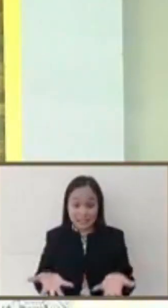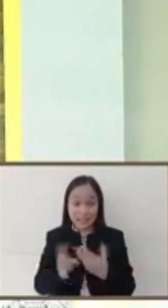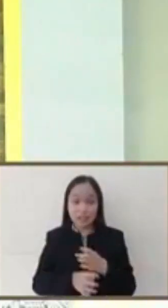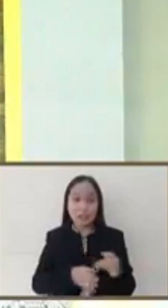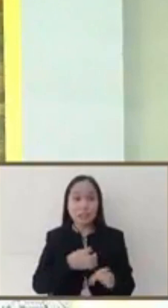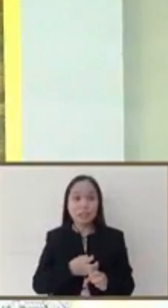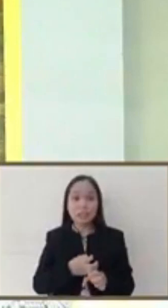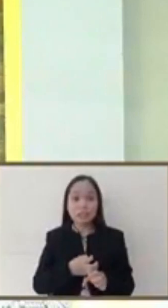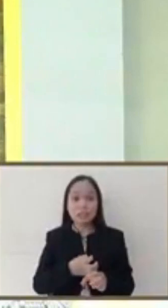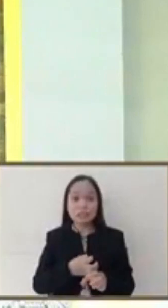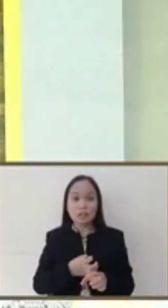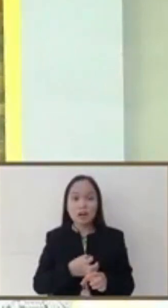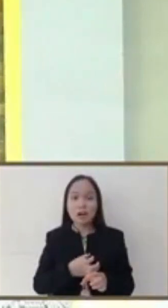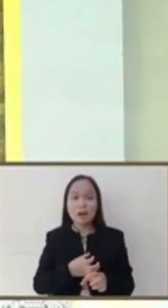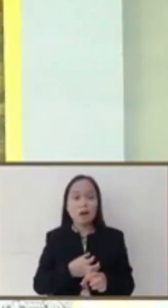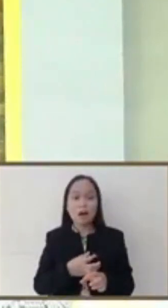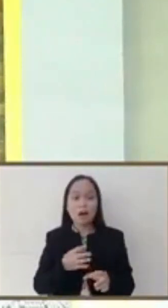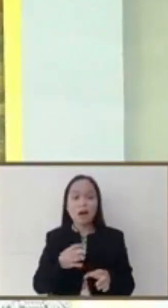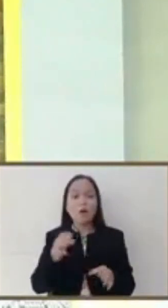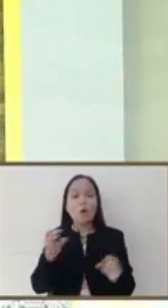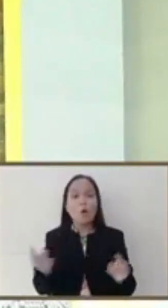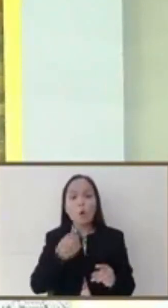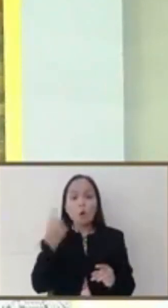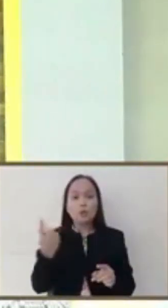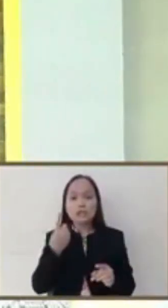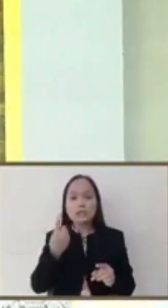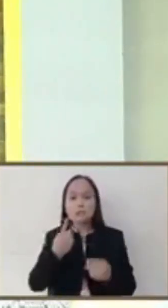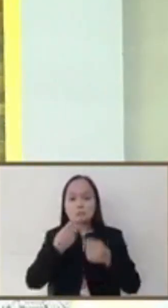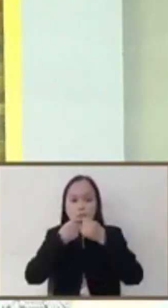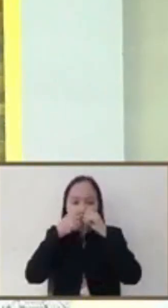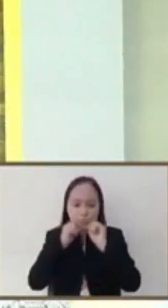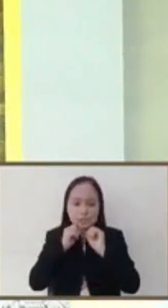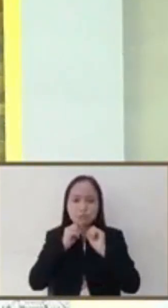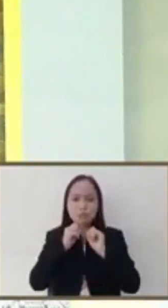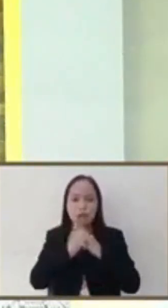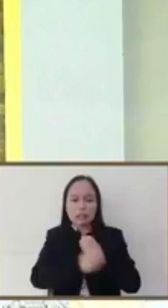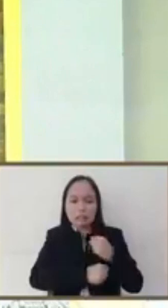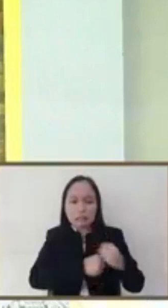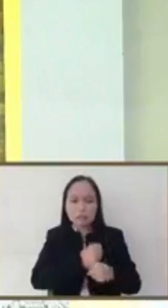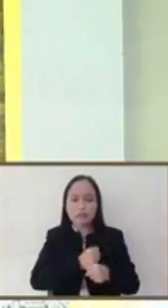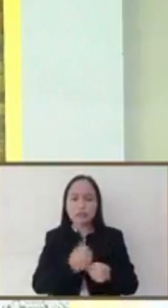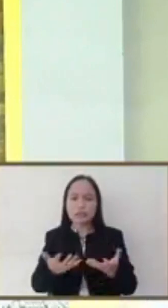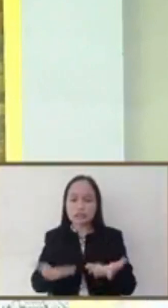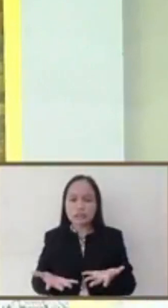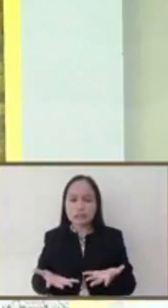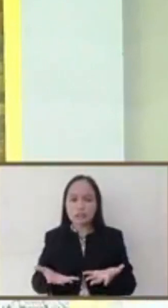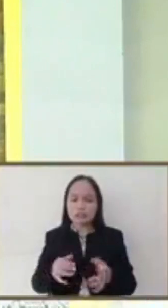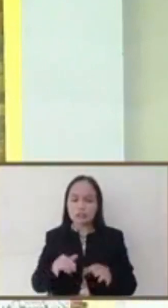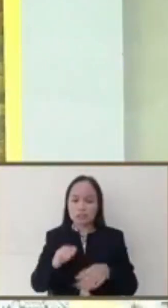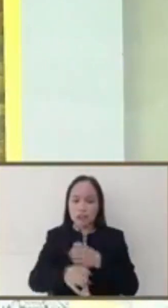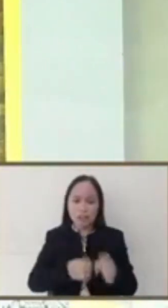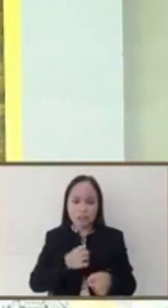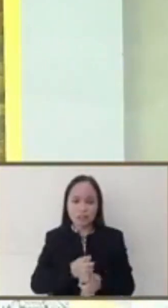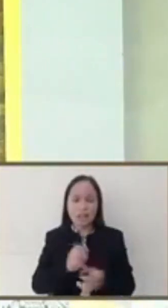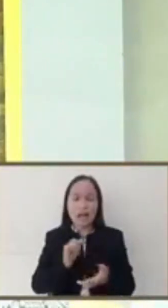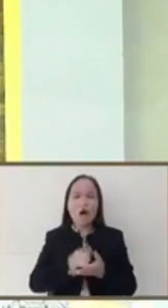walang iba kundi kapighatian sa ibabaw ng lupang ito. Ang katapusan, kapatid, ay laging kapighatian. Tandaan niyo po